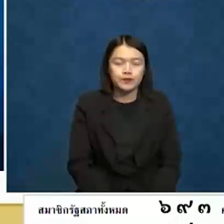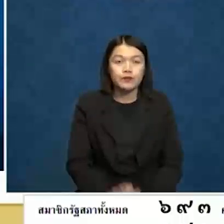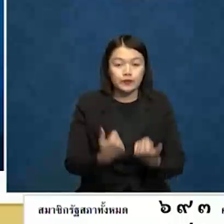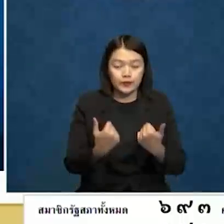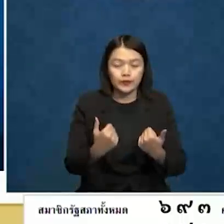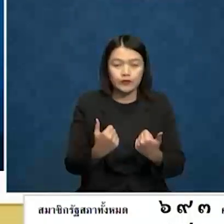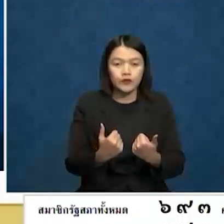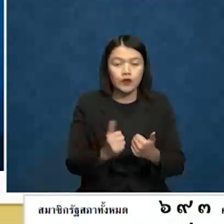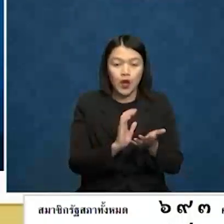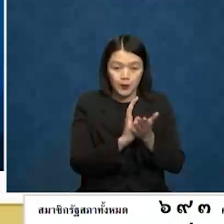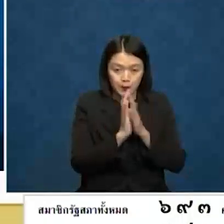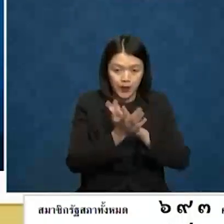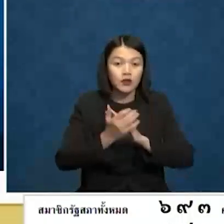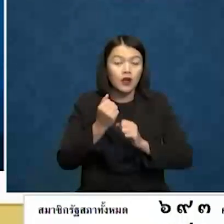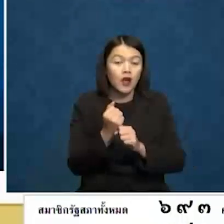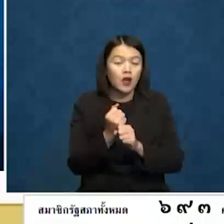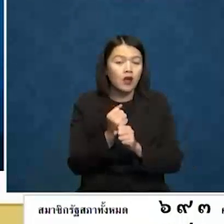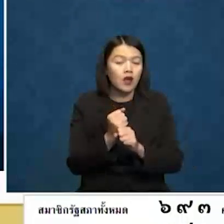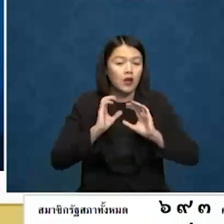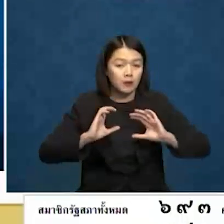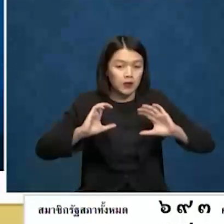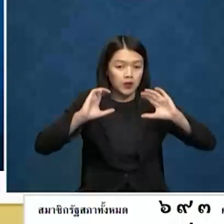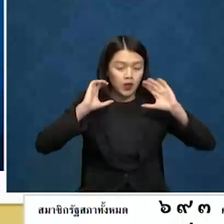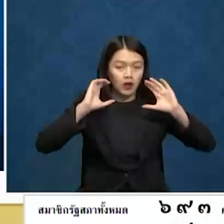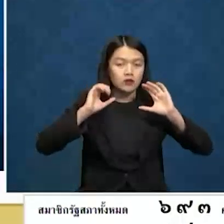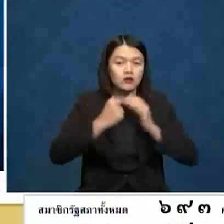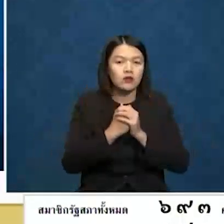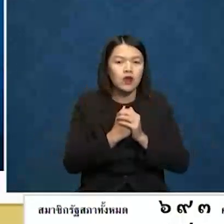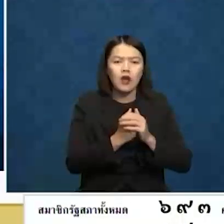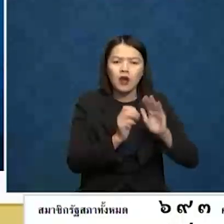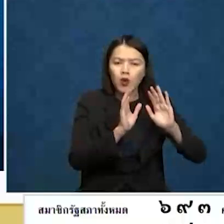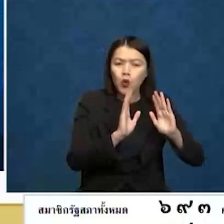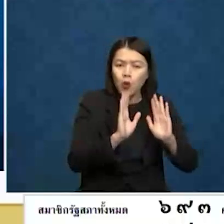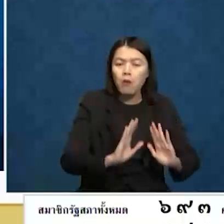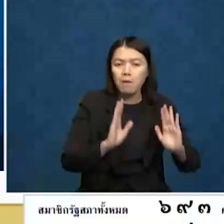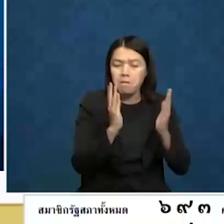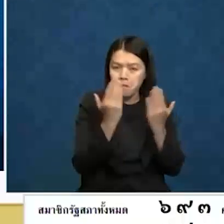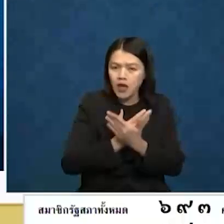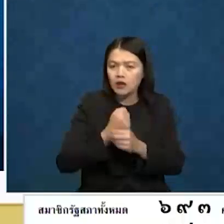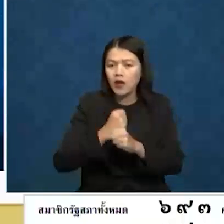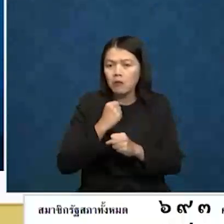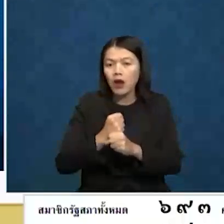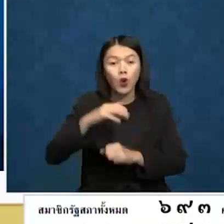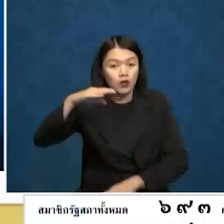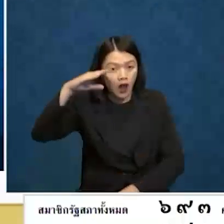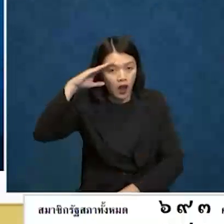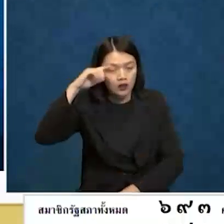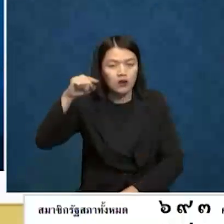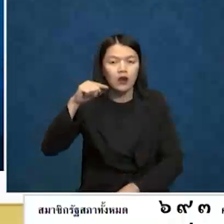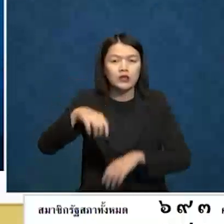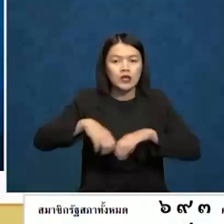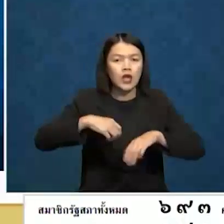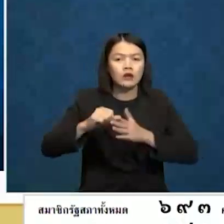ครับการเปลี่ยนรูปแบบในการรับราชการและในการเปลี่ยนรูปแบบในการปฏิบัติการทางทหารจึงต้องมี